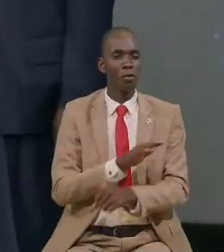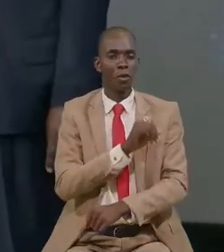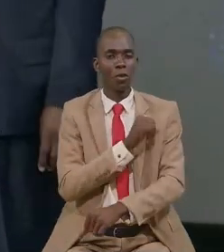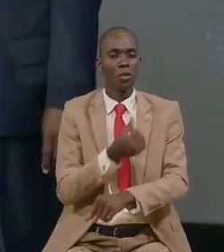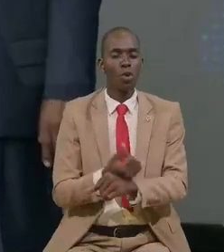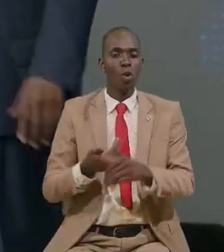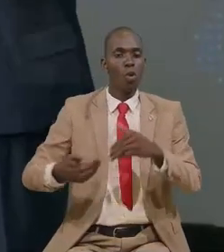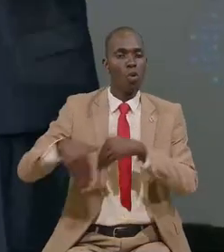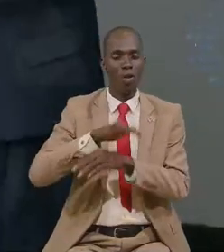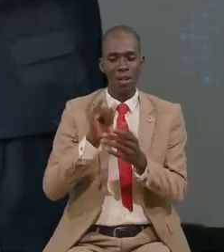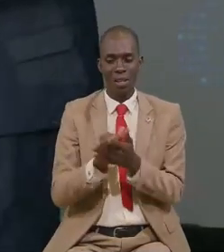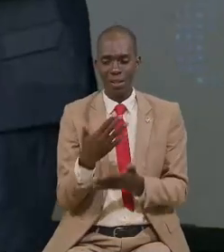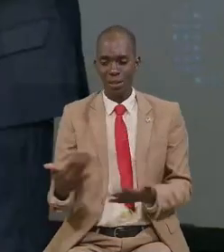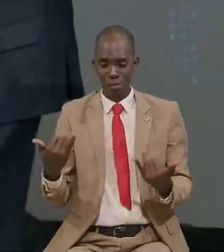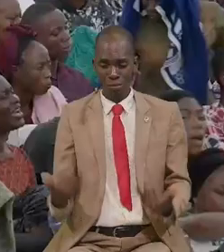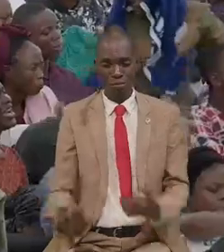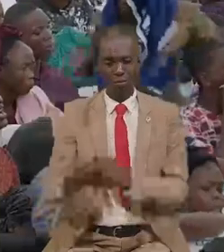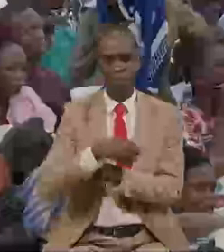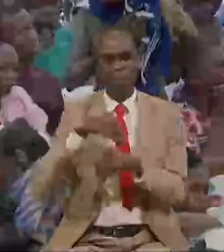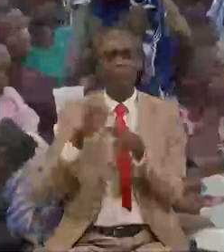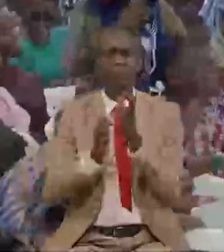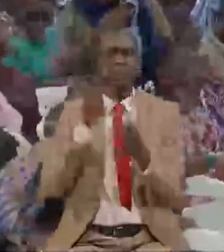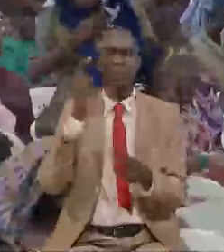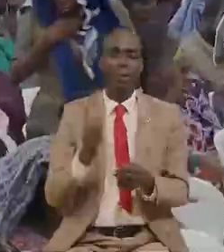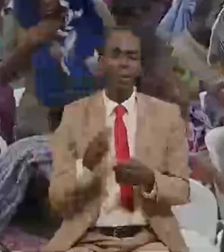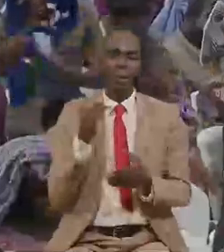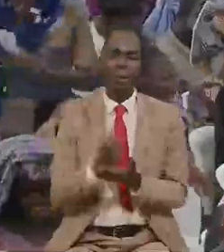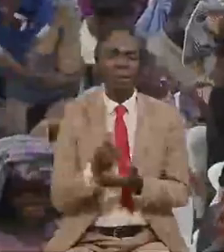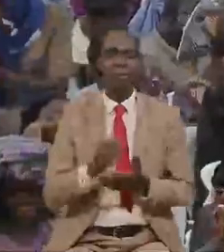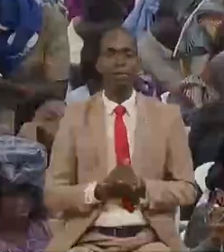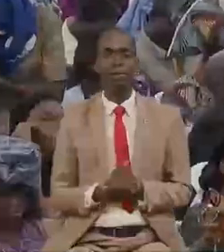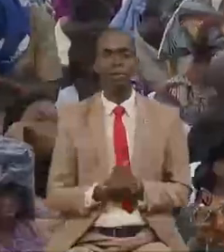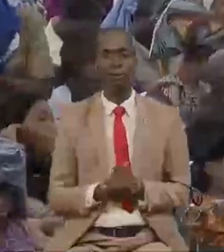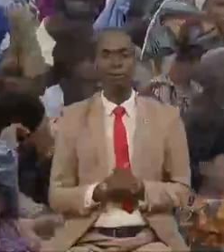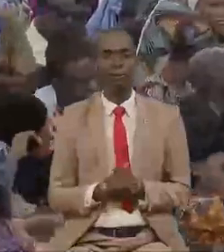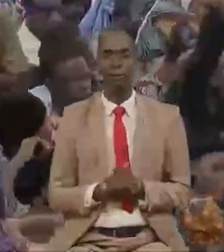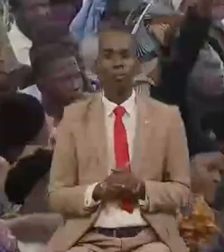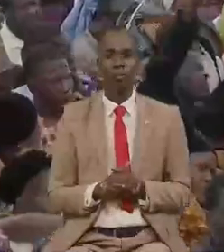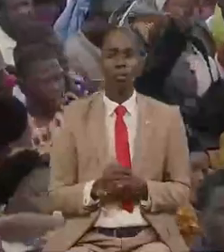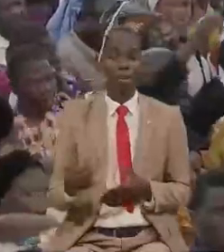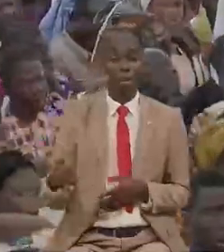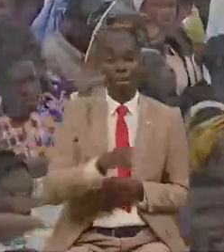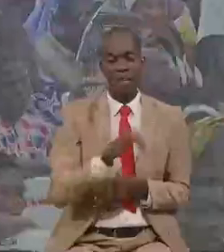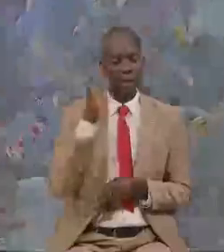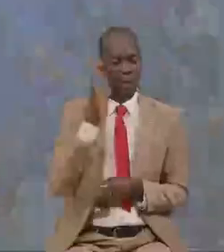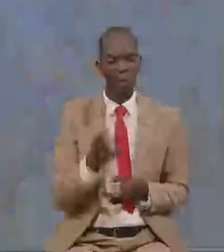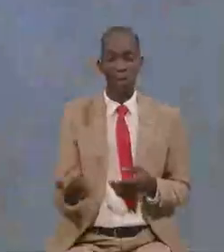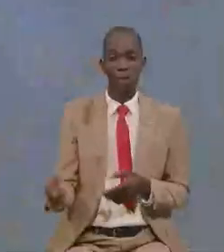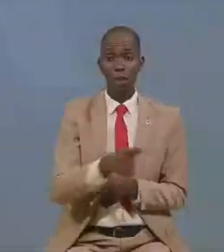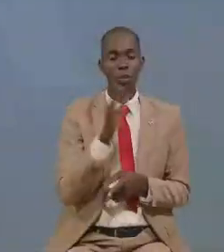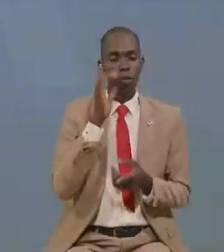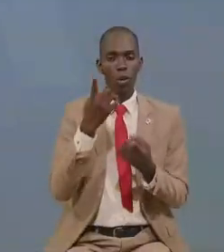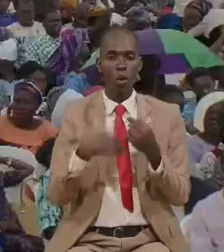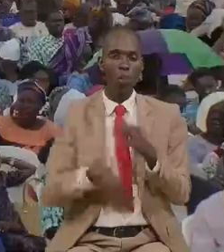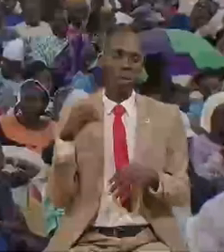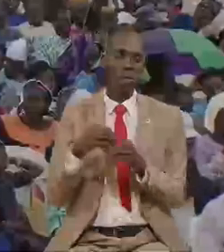cette chose aujourd'hui, au nom de Jésus. Ils vont sortir. J'ai dit, ils vont